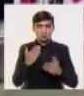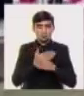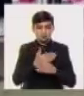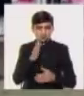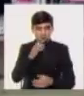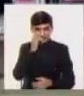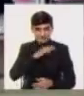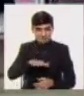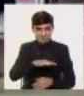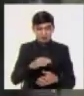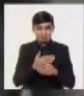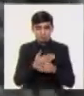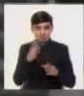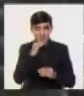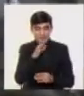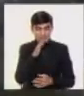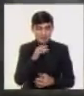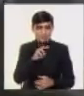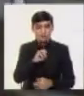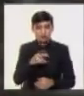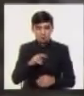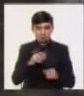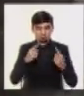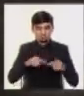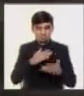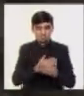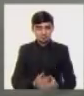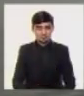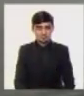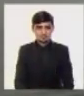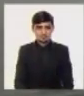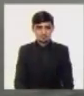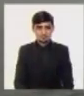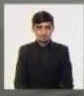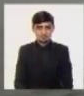Европе получат предприятия, которые из-за пандемии несут убытки?